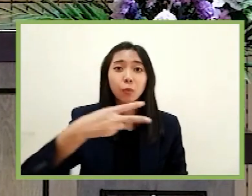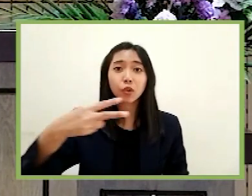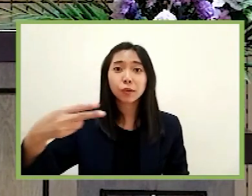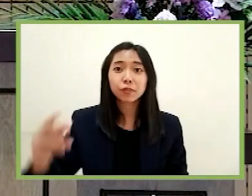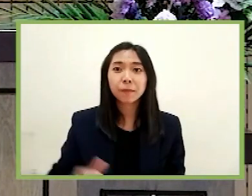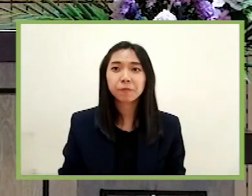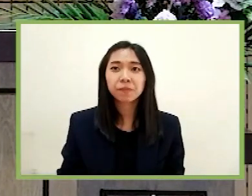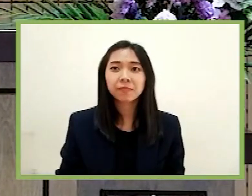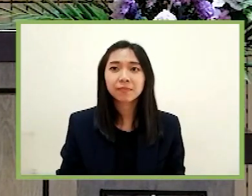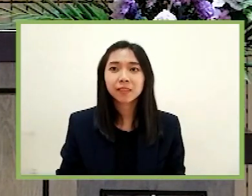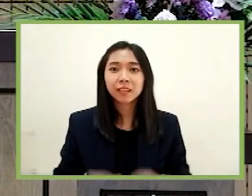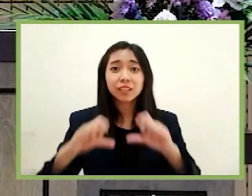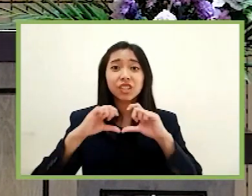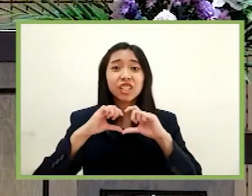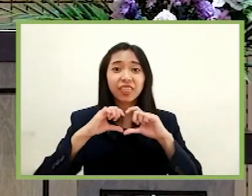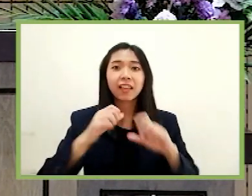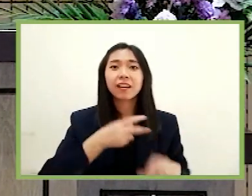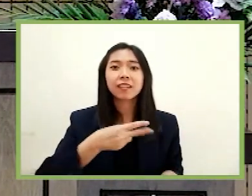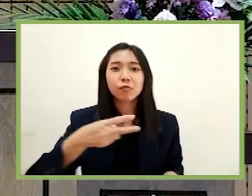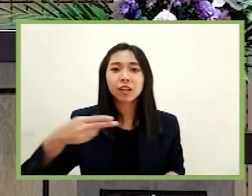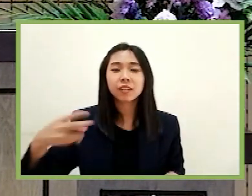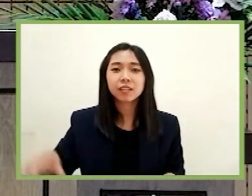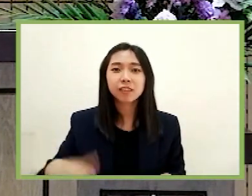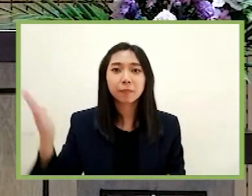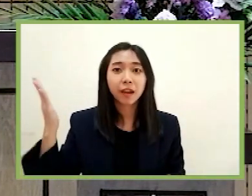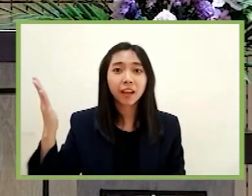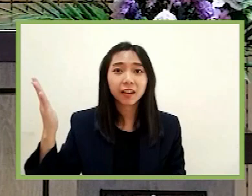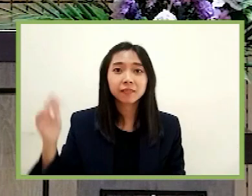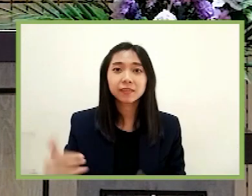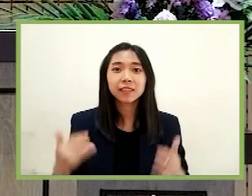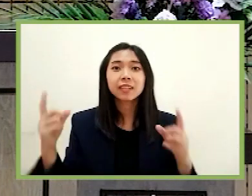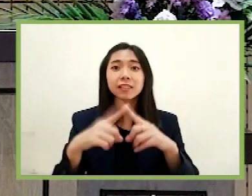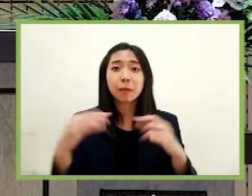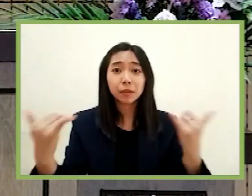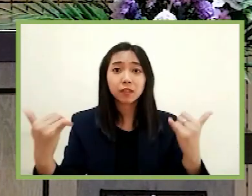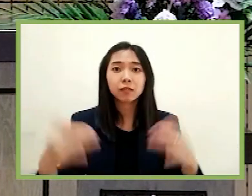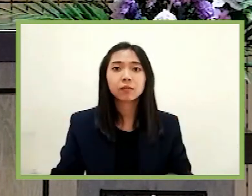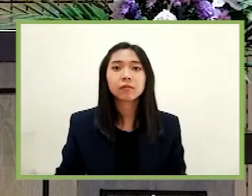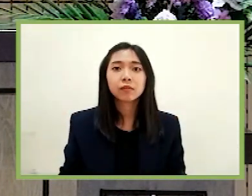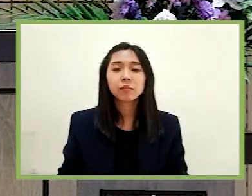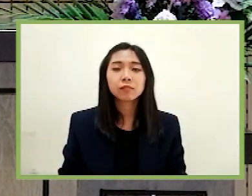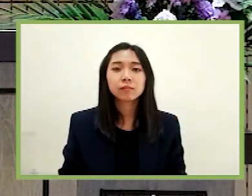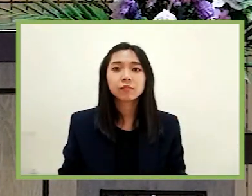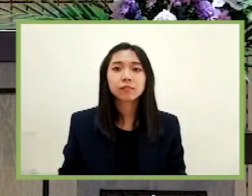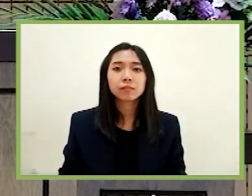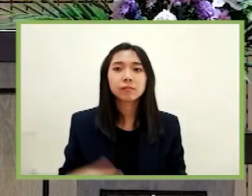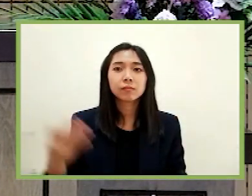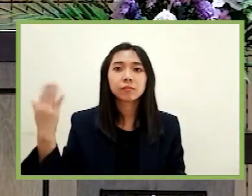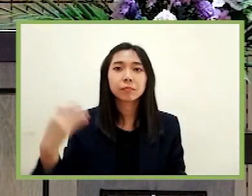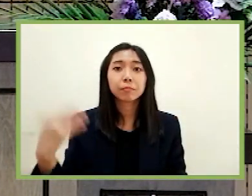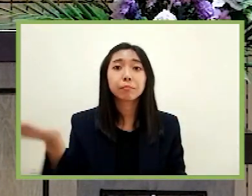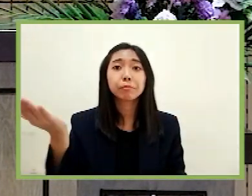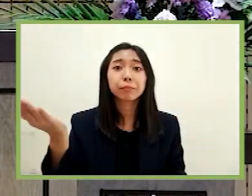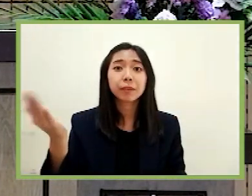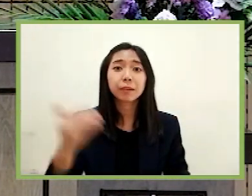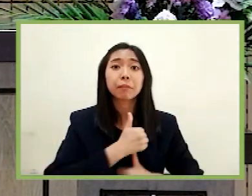mengingat jiwa cinta tanah air yang mereka hidup sampai akhirnya mati untuk membela